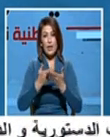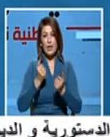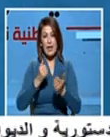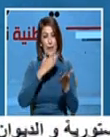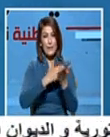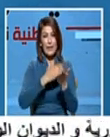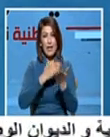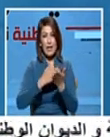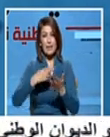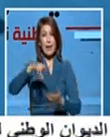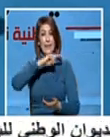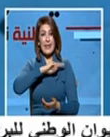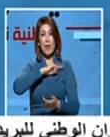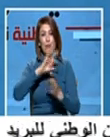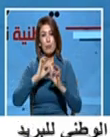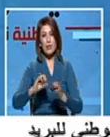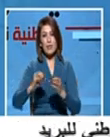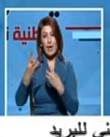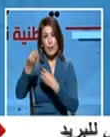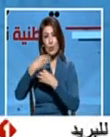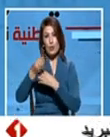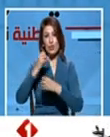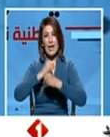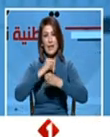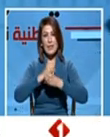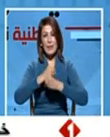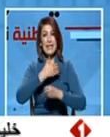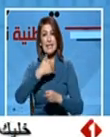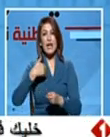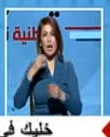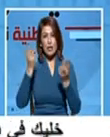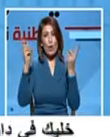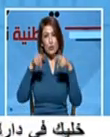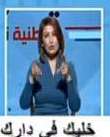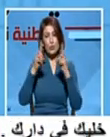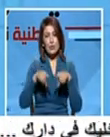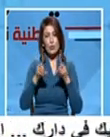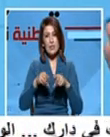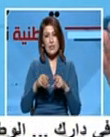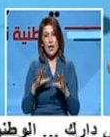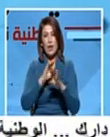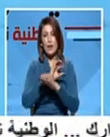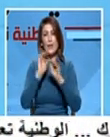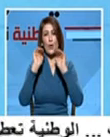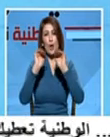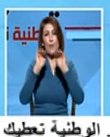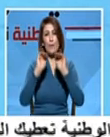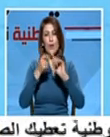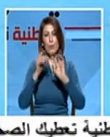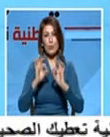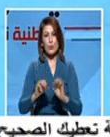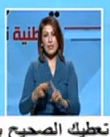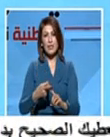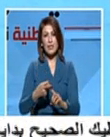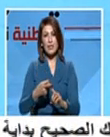المصاريف، نتاع مطالب التكفل بالخدمات الصحيه سواء الموافقه المسبقه، كل اجال اللي